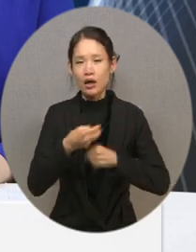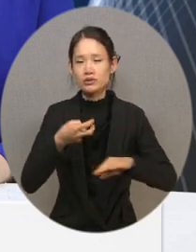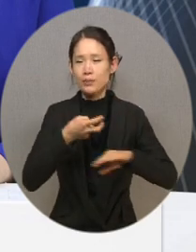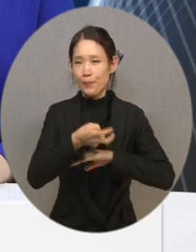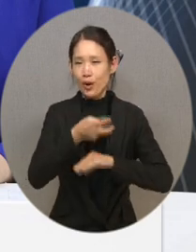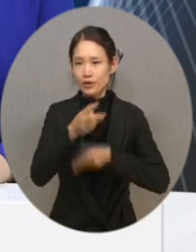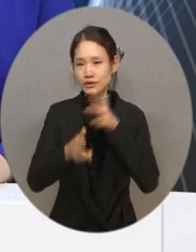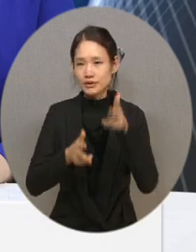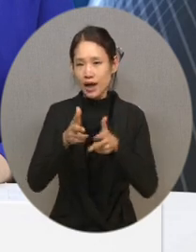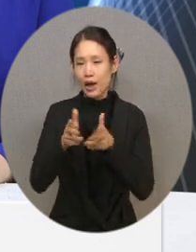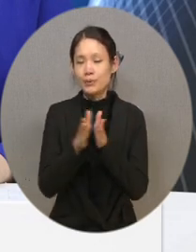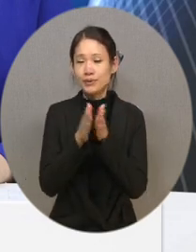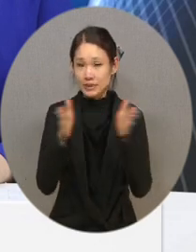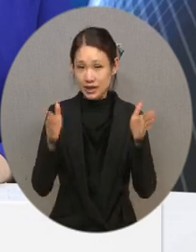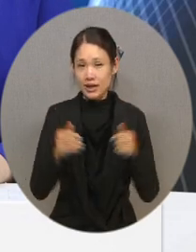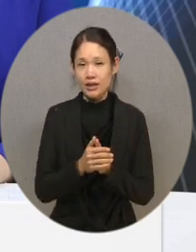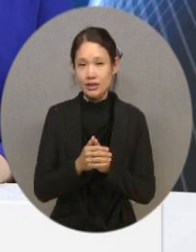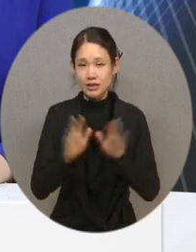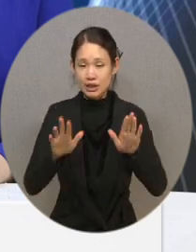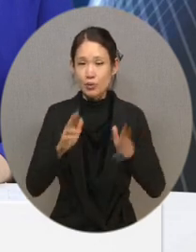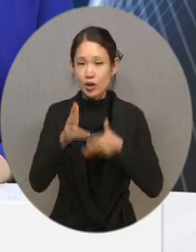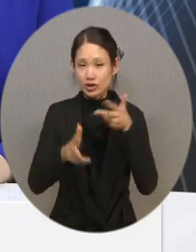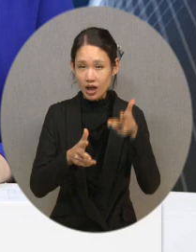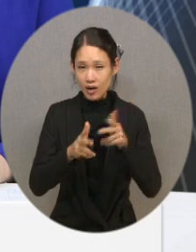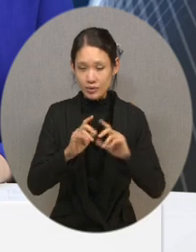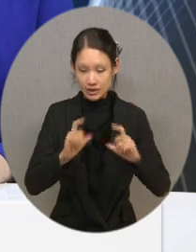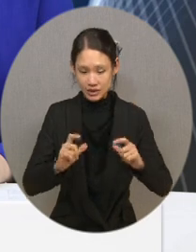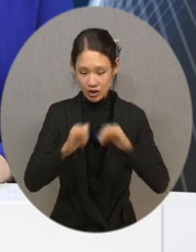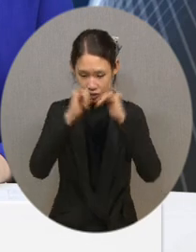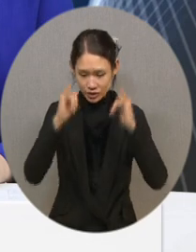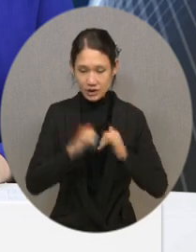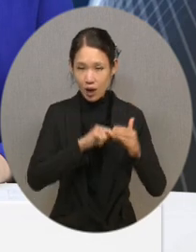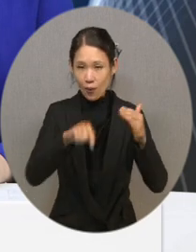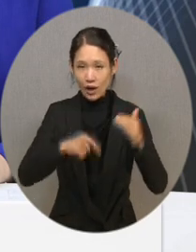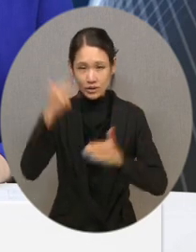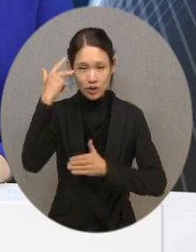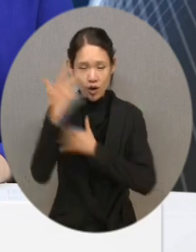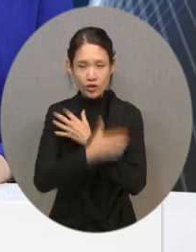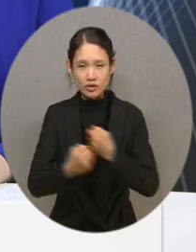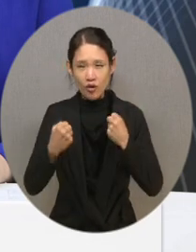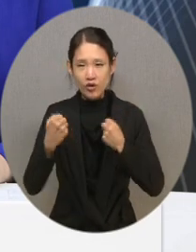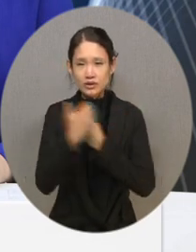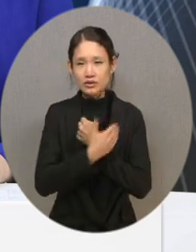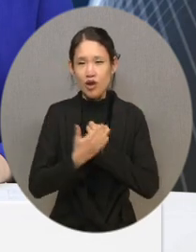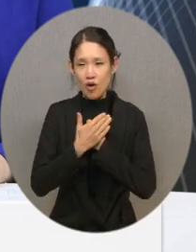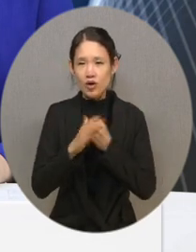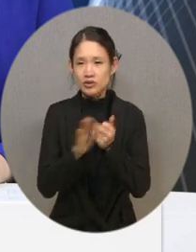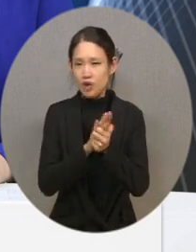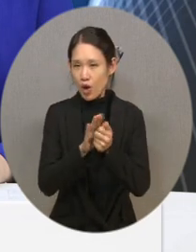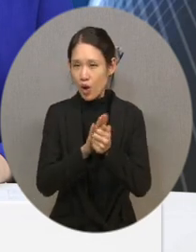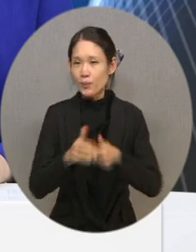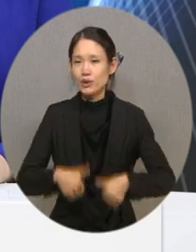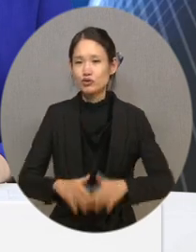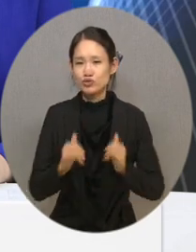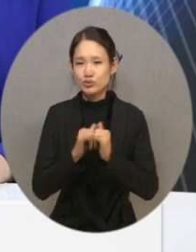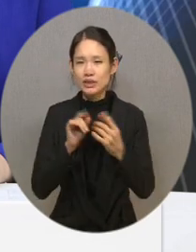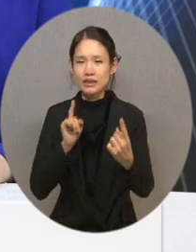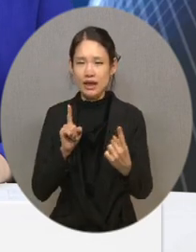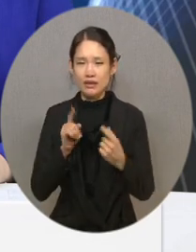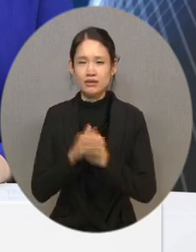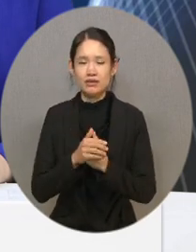사업을 시작합니다. 이번 사업은 지역사회 내 정신건강 서비스가 필요한 주민을 대상으로